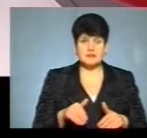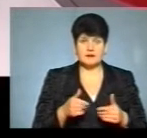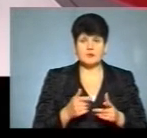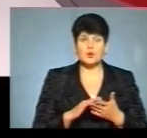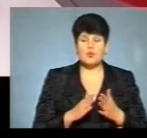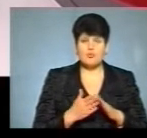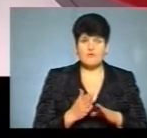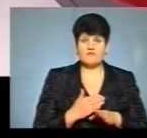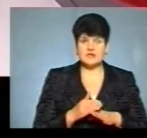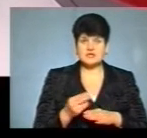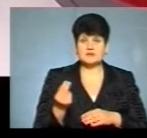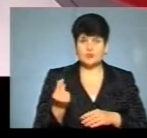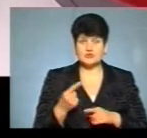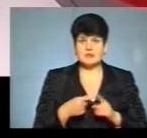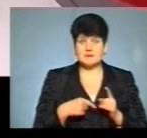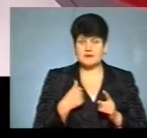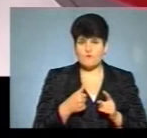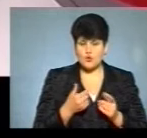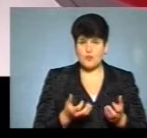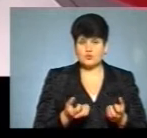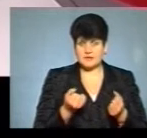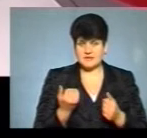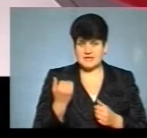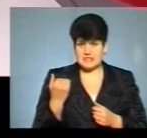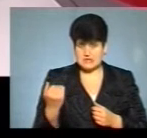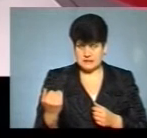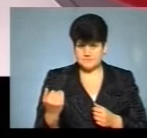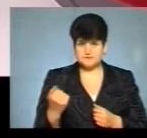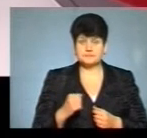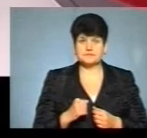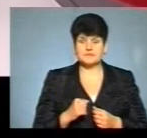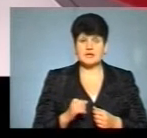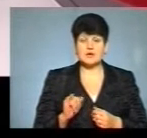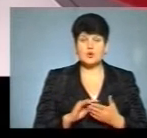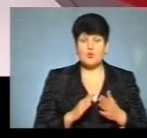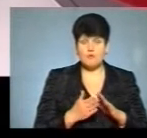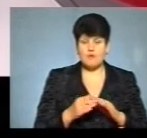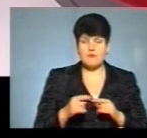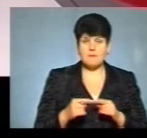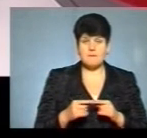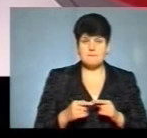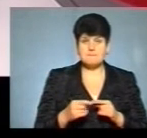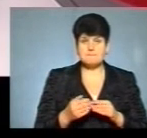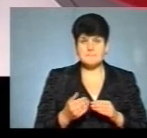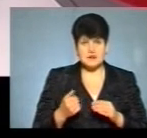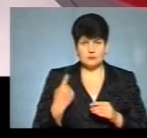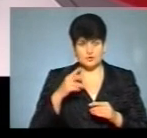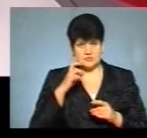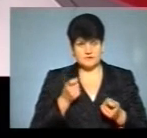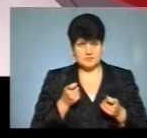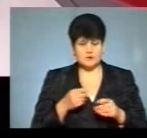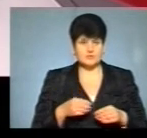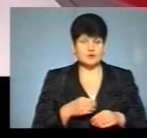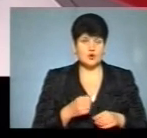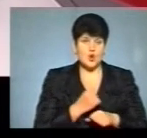умову, виділивши кошти на півроку утримання її, і умову перед обласною державною адміністрацією, щоб вони подали нам,